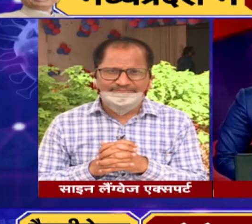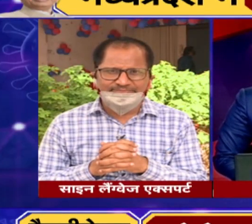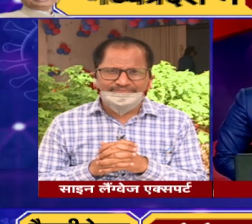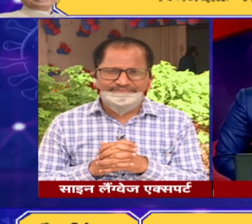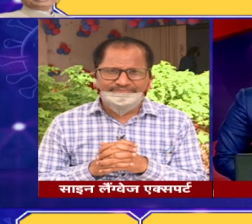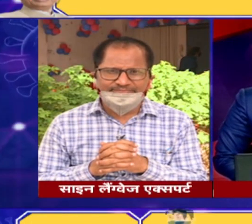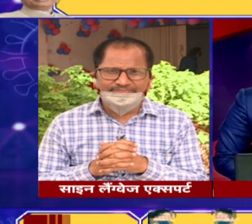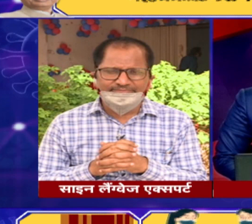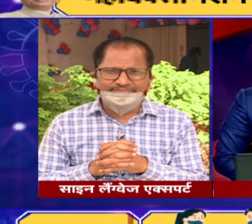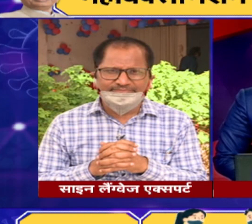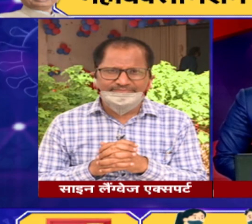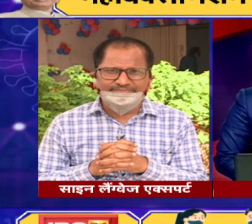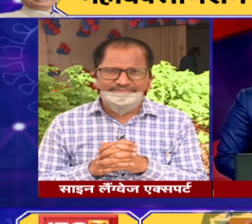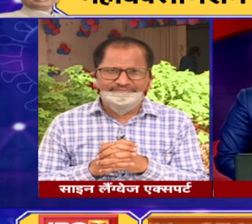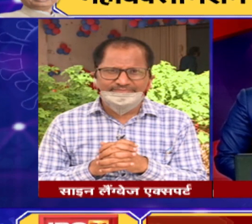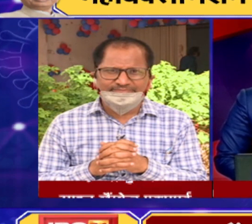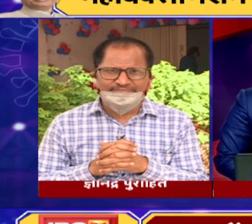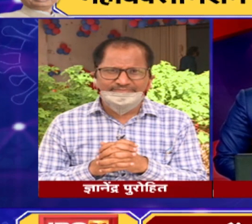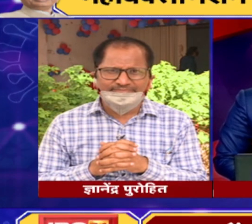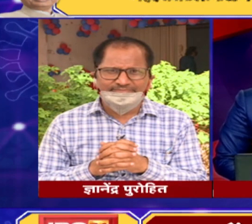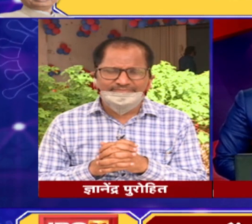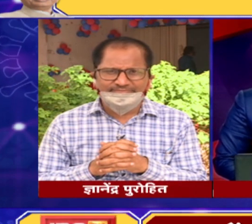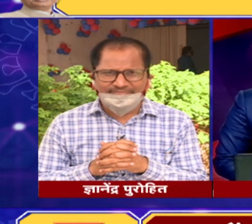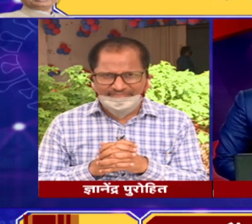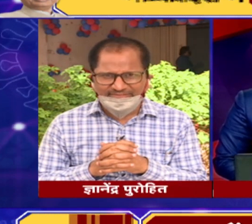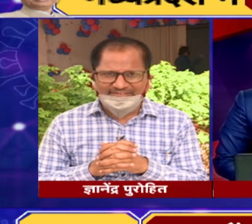सर, आपसे कुछ मदद की आस है उनको।